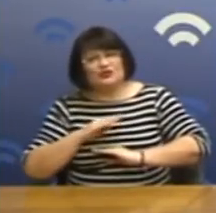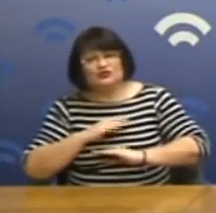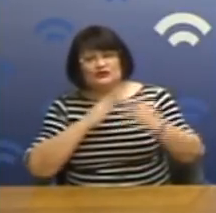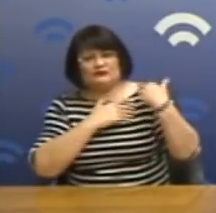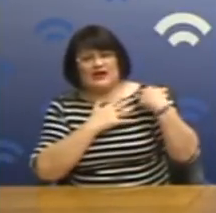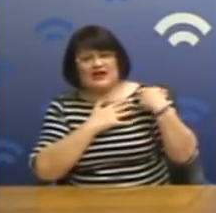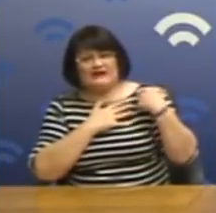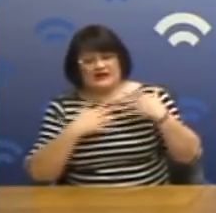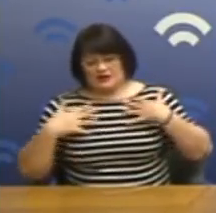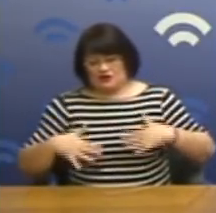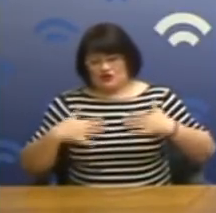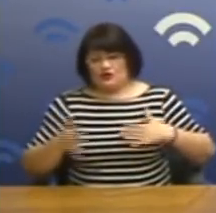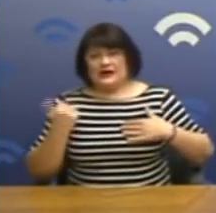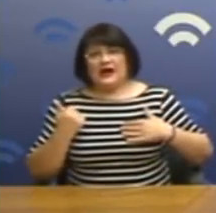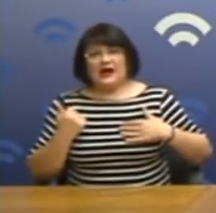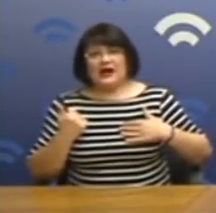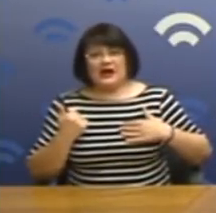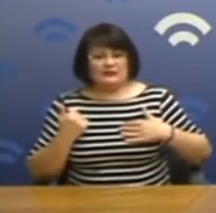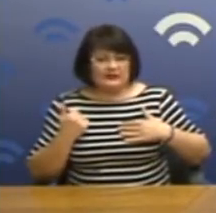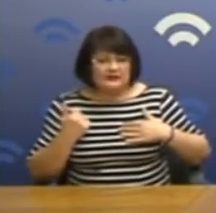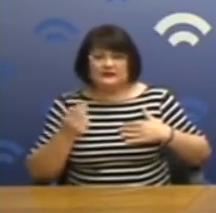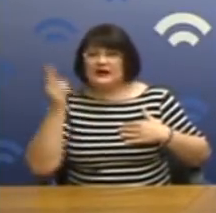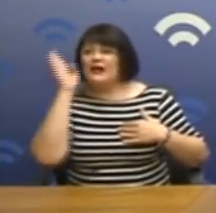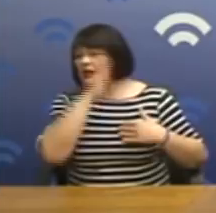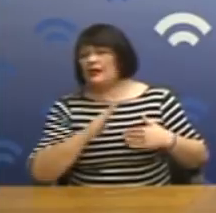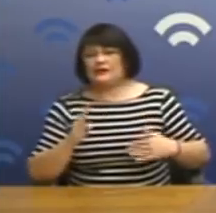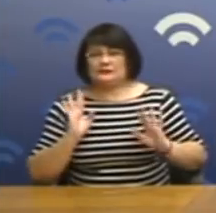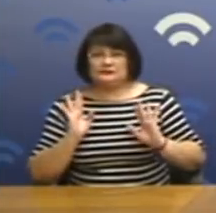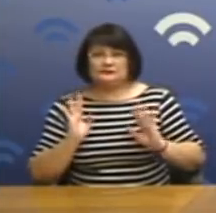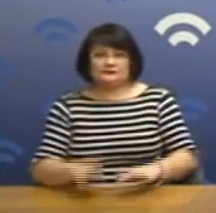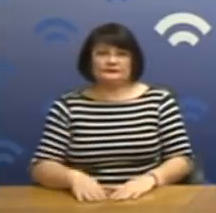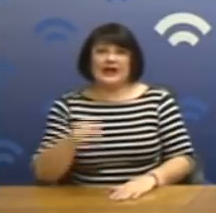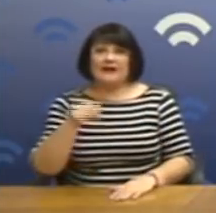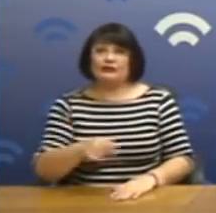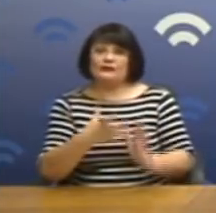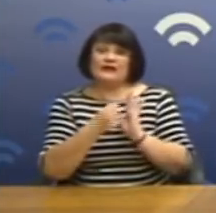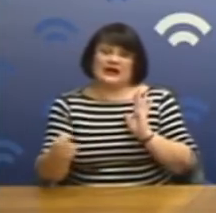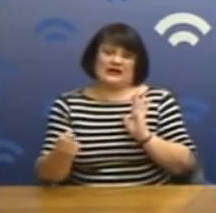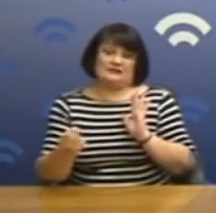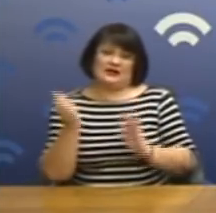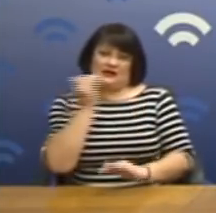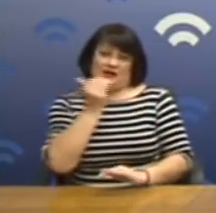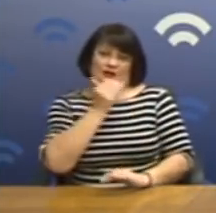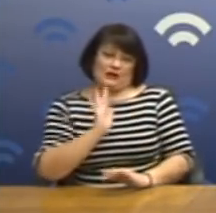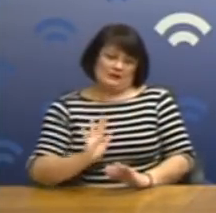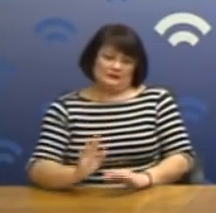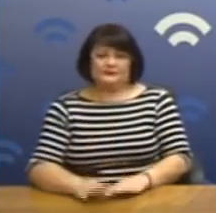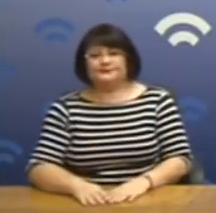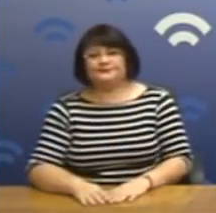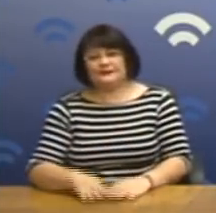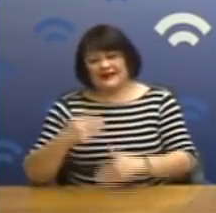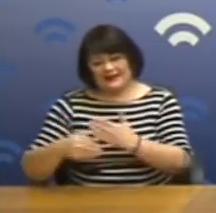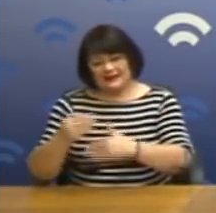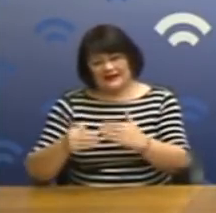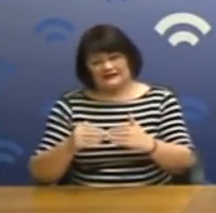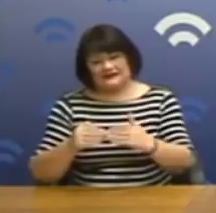μην φορούν στολή και να μην φέρουν διακριτικά. Πρέπει να το αποσύρετε άμεσα αυτό. Οι διαδικασίες για το άσυλο έφυγαν από